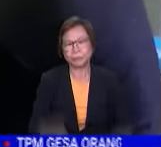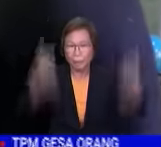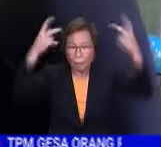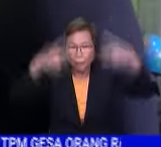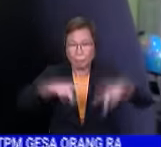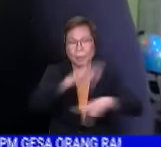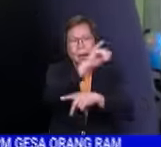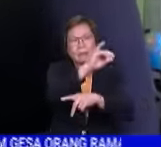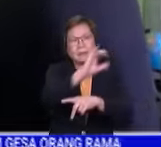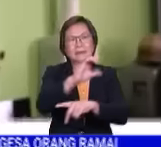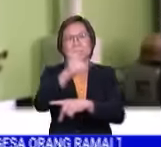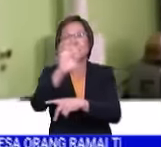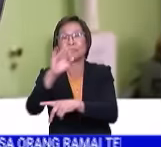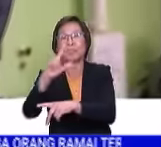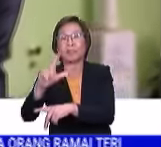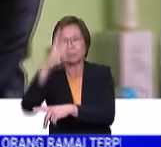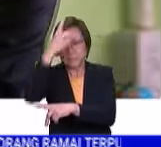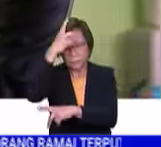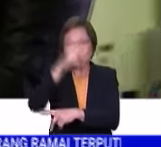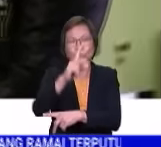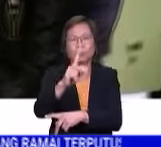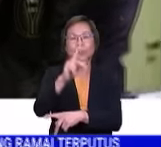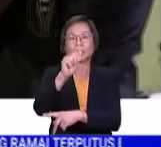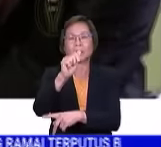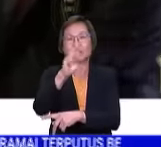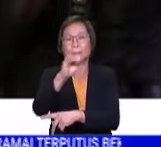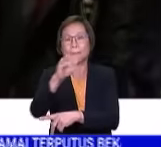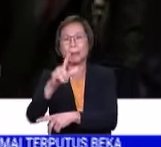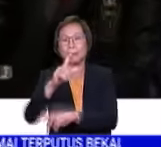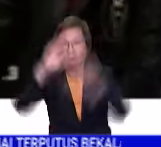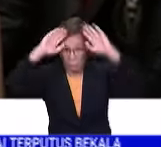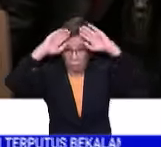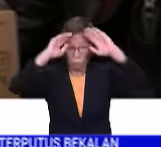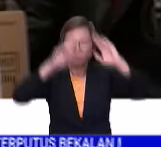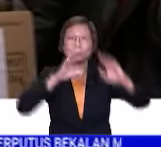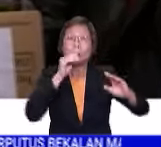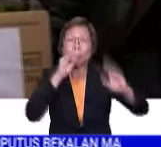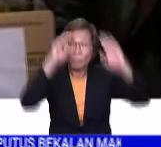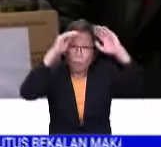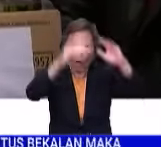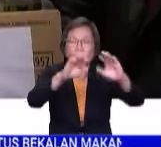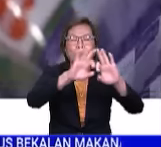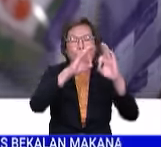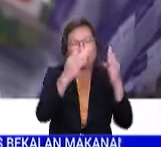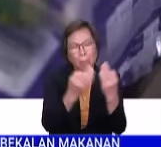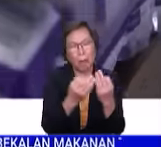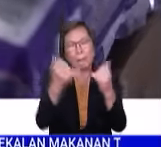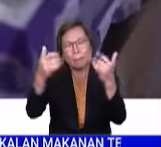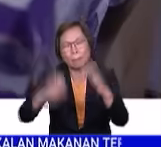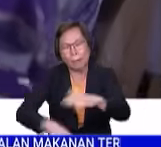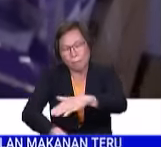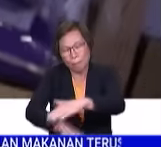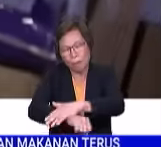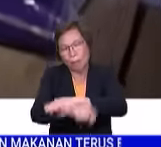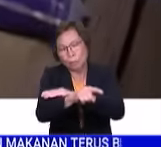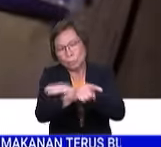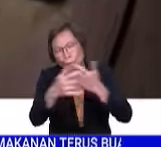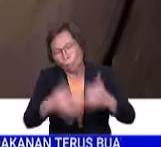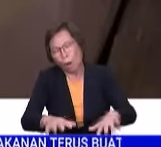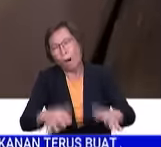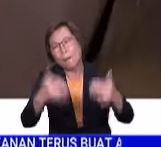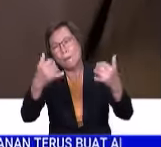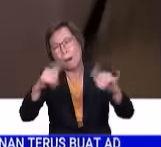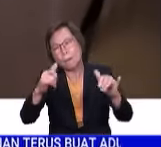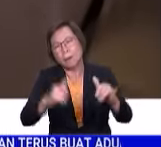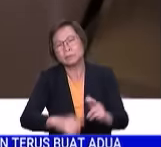Presiden ICFL, Datuk Kamil Mokhtar berkata fokus mereka adalah keluarga-keluarga pemain bola sepak yang pernah bermain